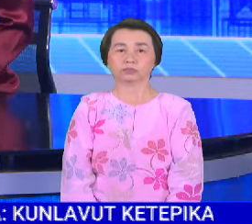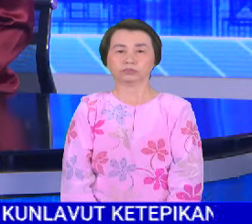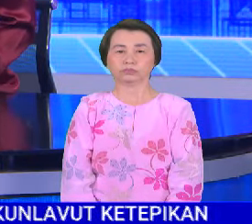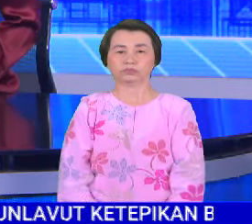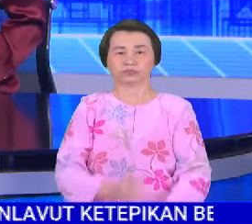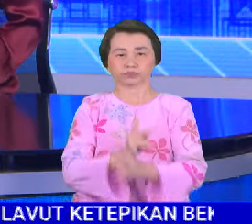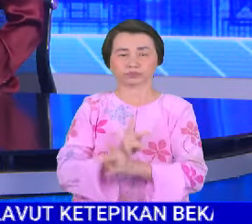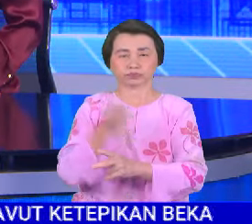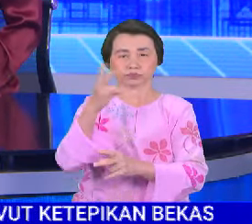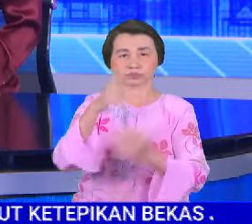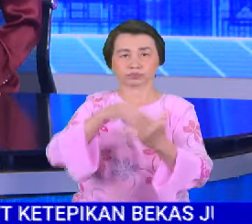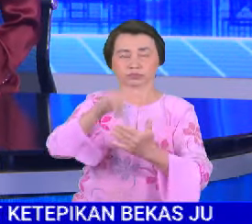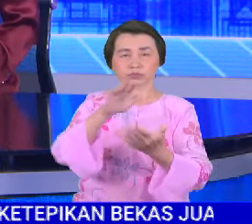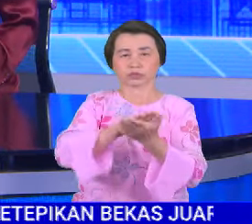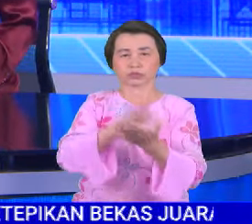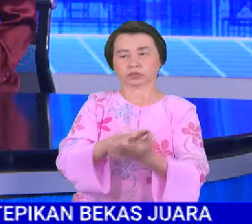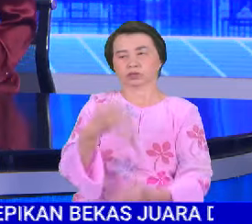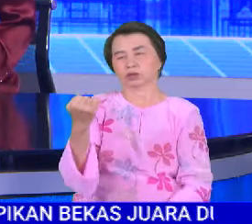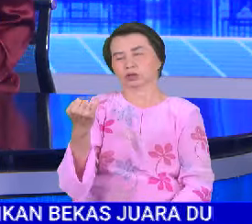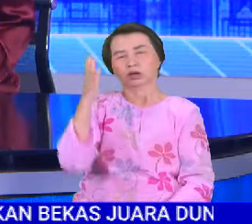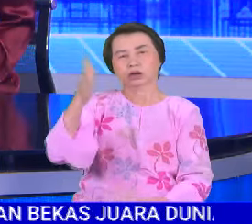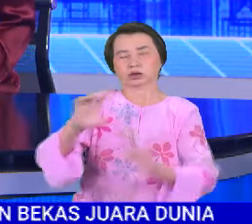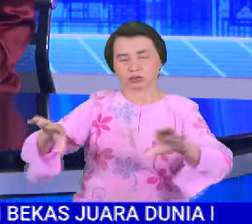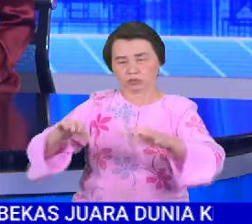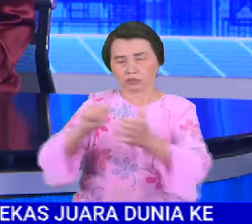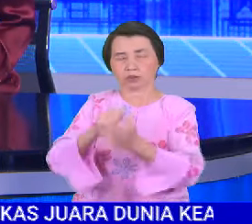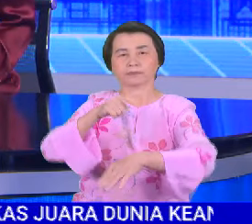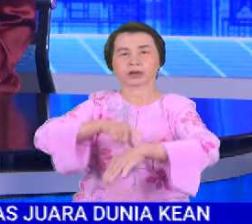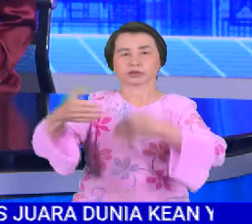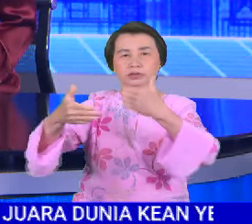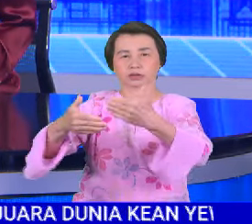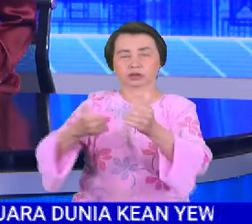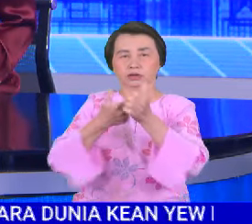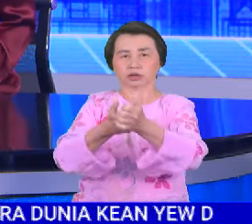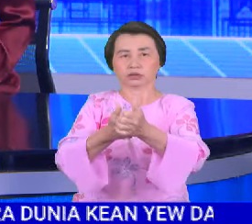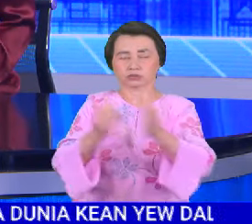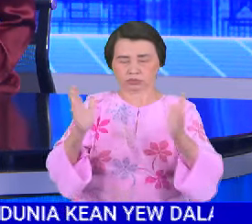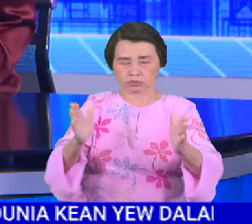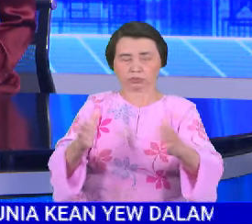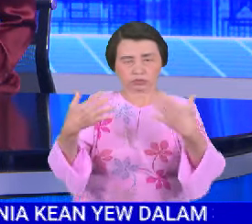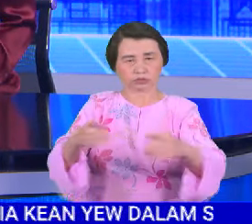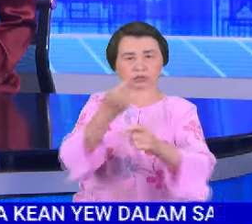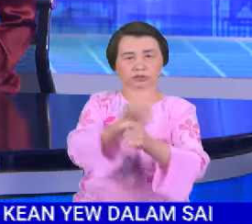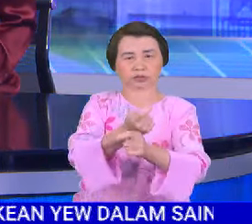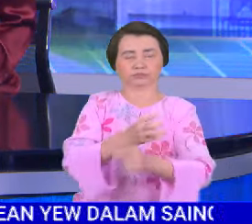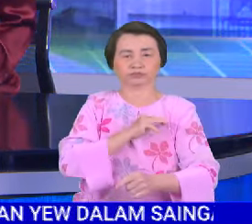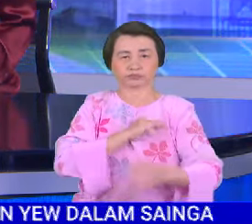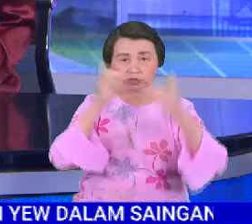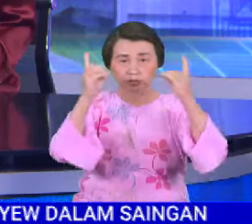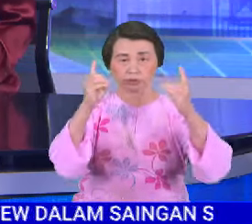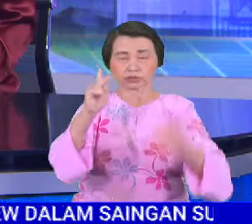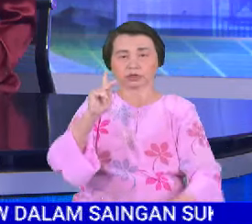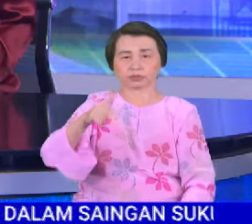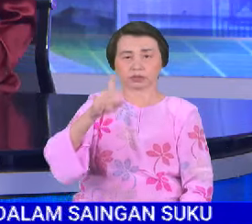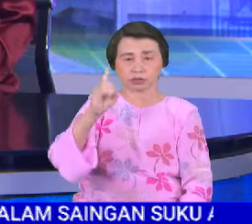Pemulihan 17 projek sekolah sakit akan disegerakan dalam masa terdekat mengikut tempoh ditetapkan. Menteri Pendidikan